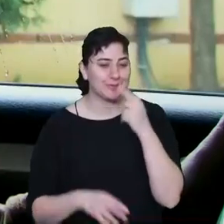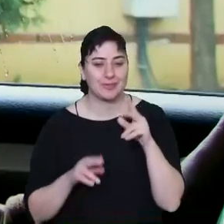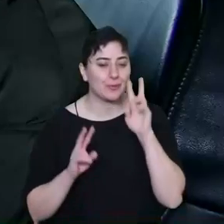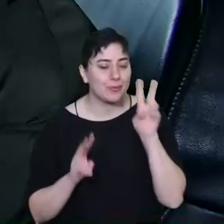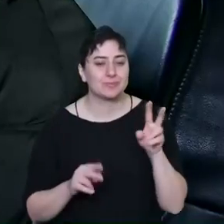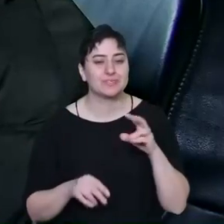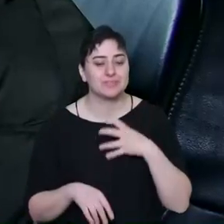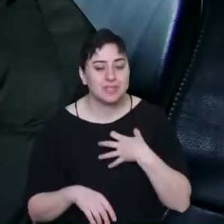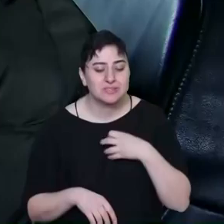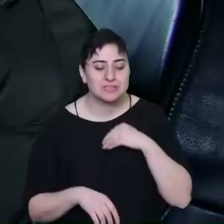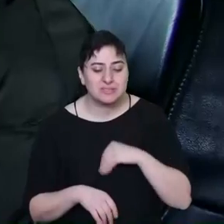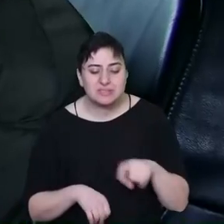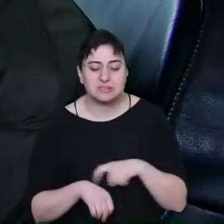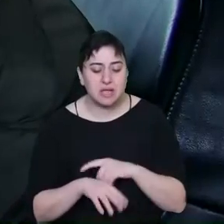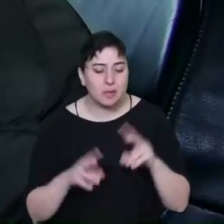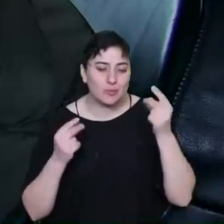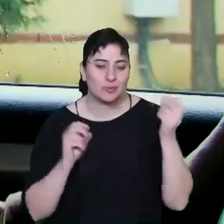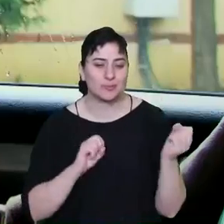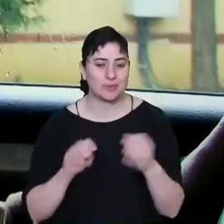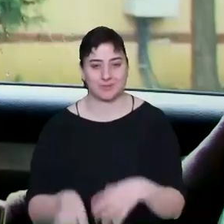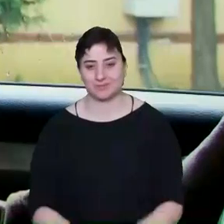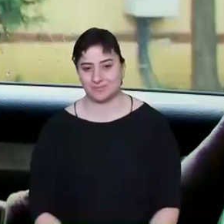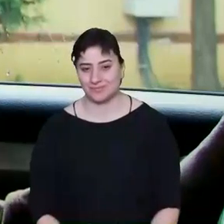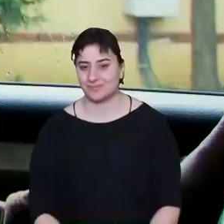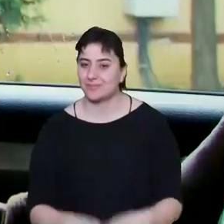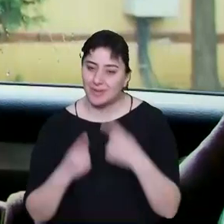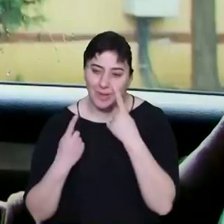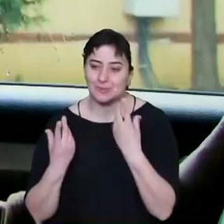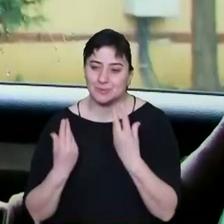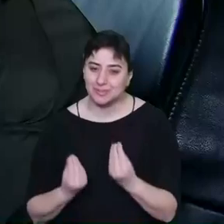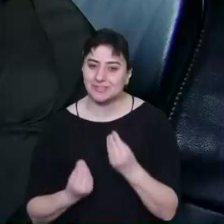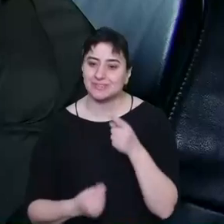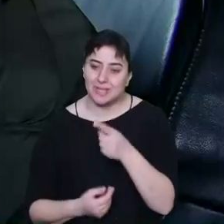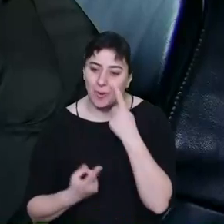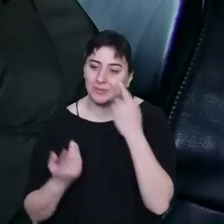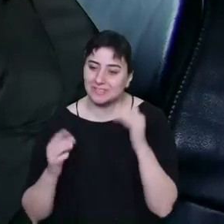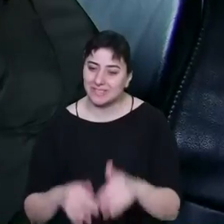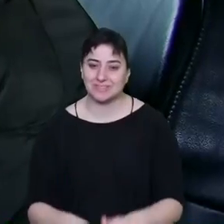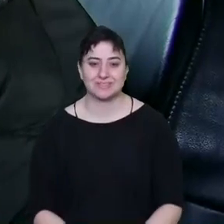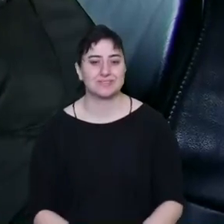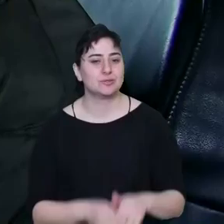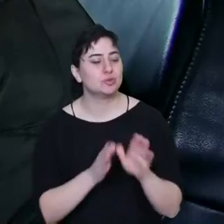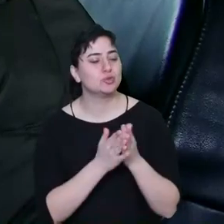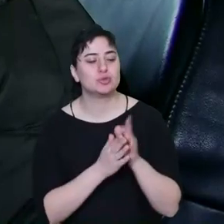Bütün sıkıntımı, stresimi salıyorum gidiyor. Hoş bulduk Şükrü. Sen de hoş geldin. Cizdana kurban